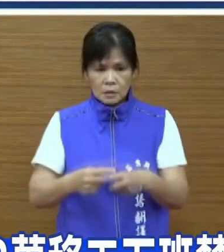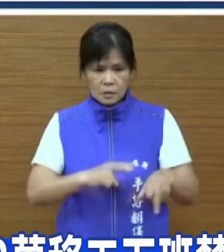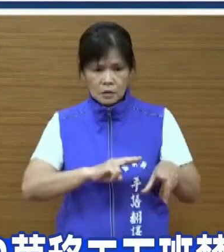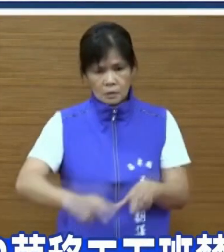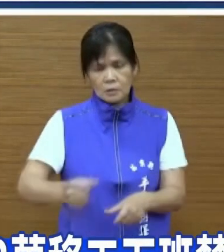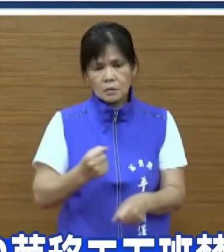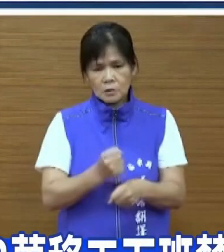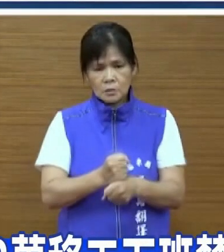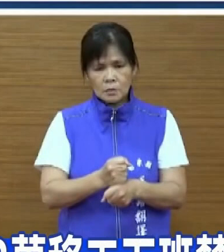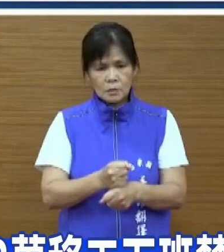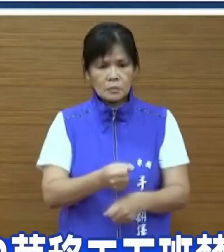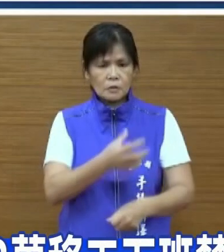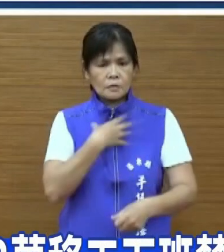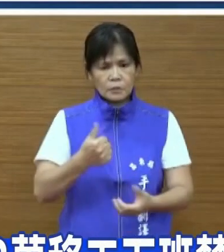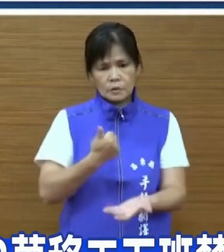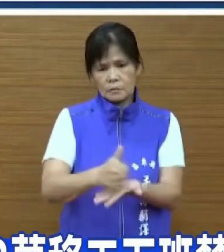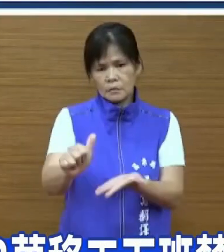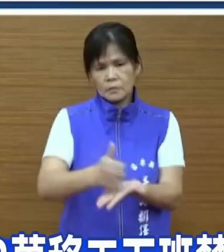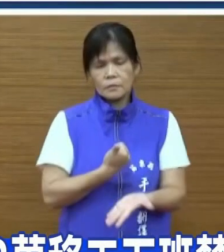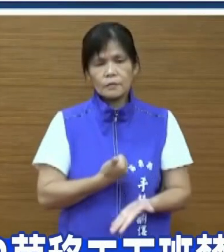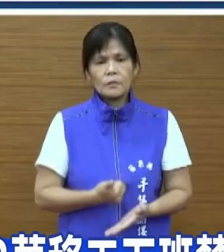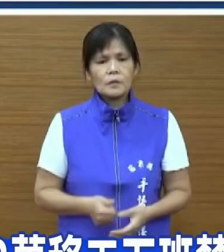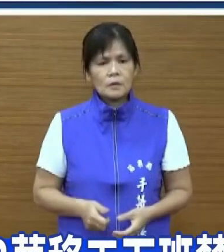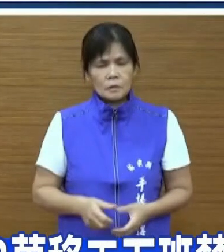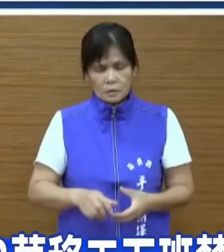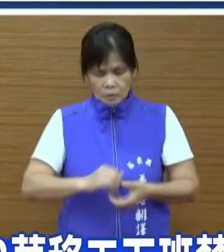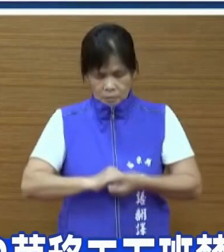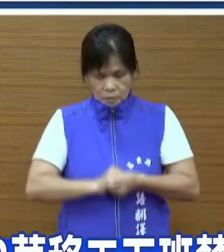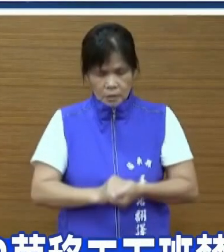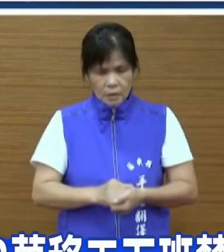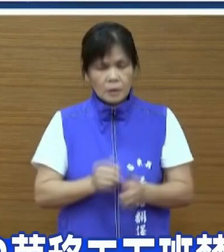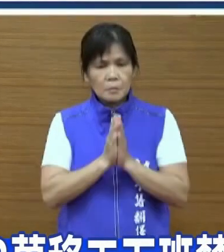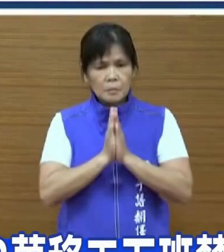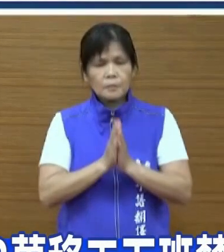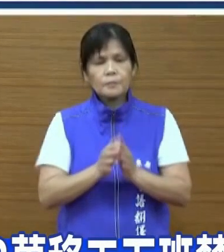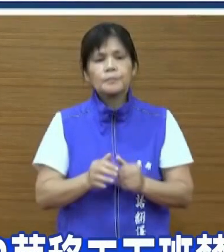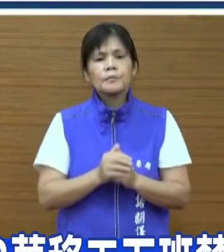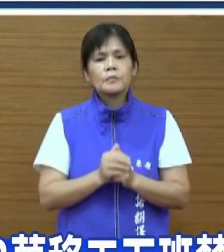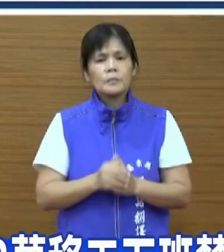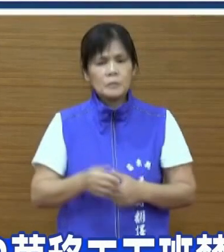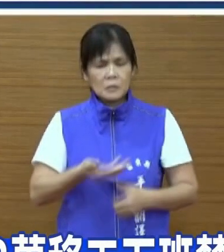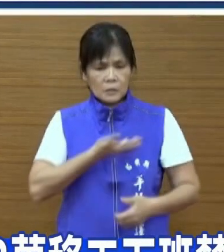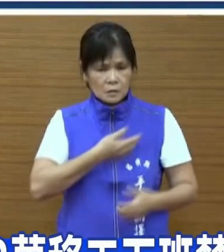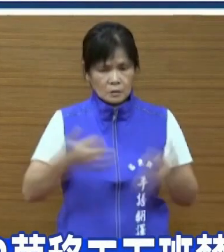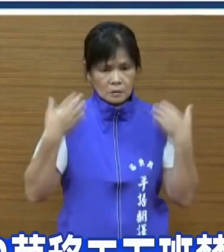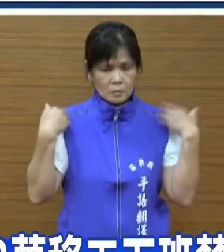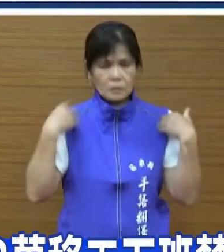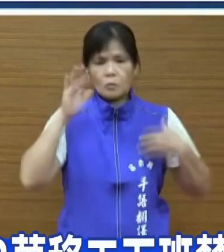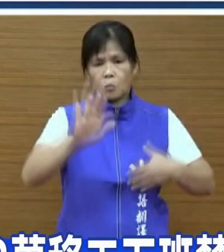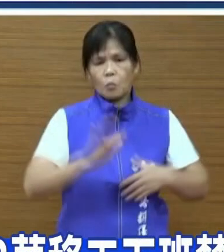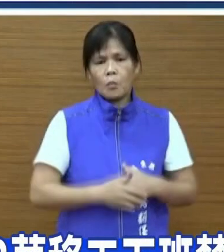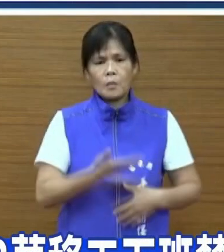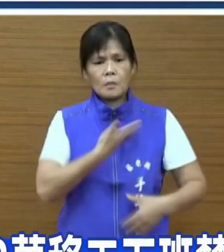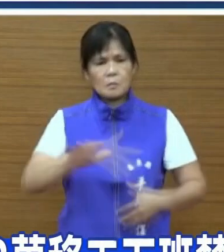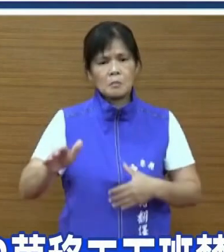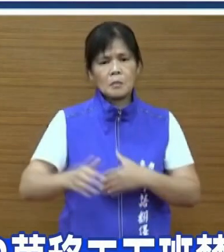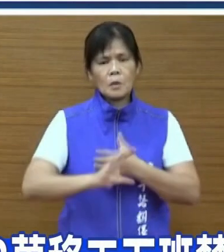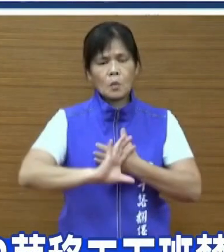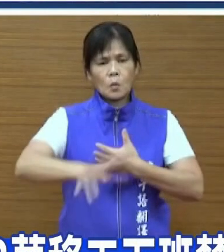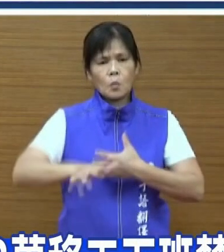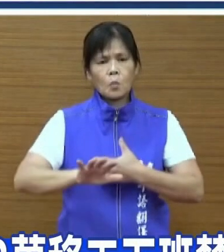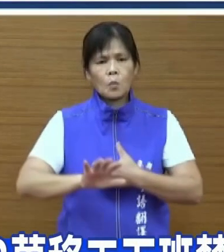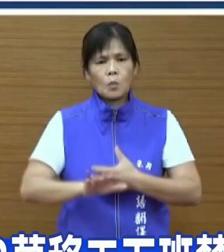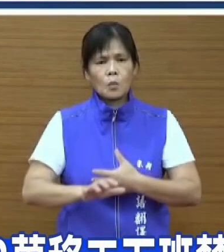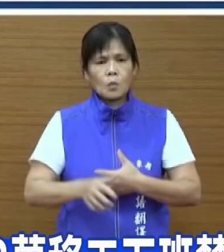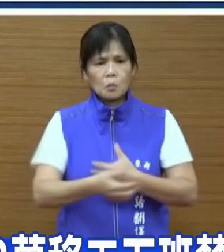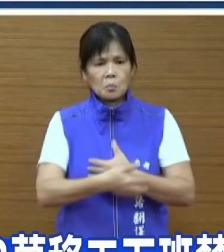这个部分千万要拜托事业单位还有中介公司一定要善尽这个责任不要让自己的这个